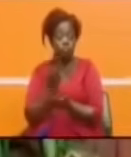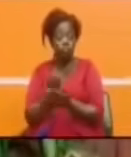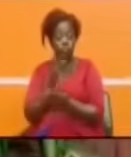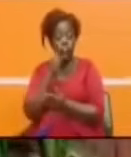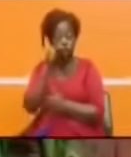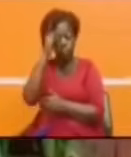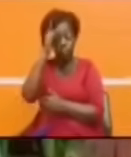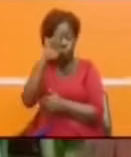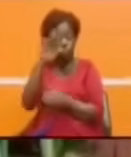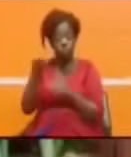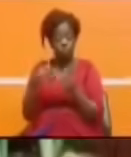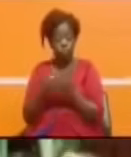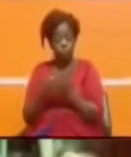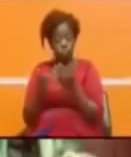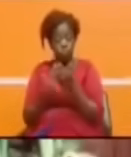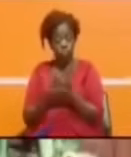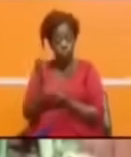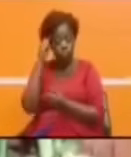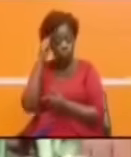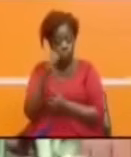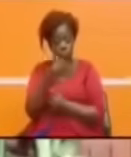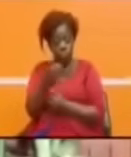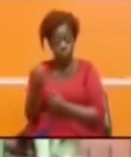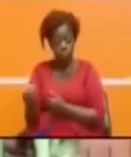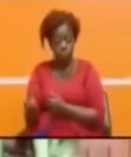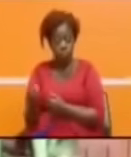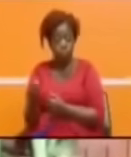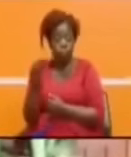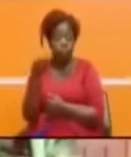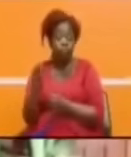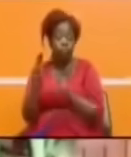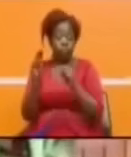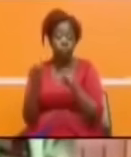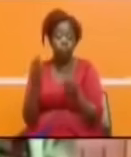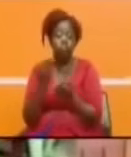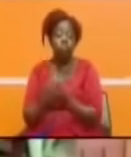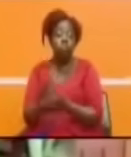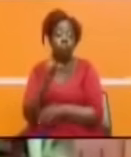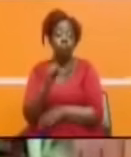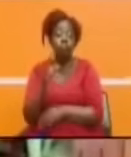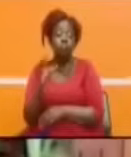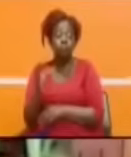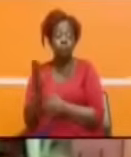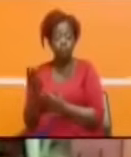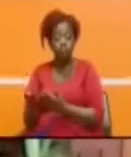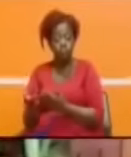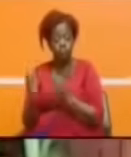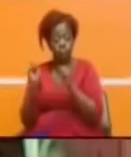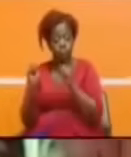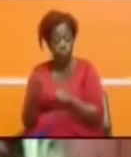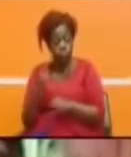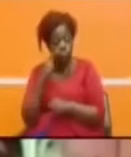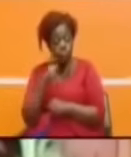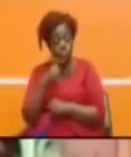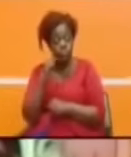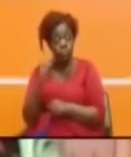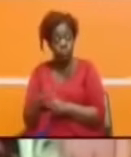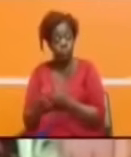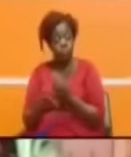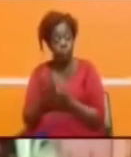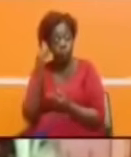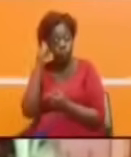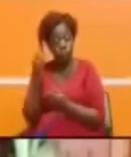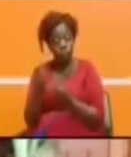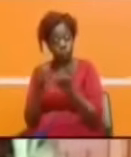bonna okulabirira abaana baabwe, awatali ekyo nsaba ba LOC venye okulaba nti aba basajja batalabirira